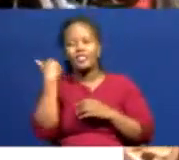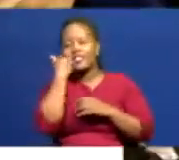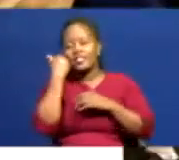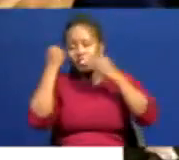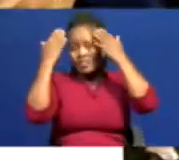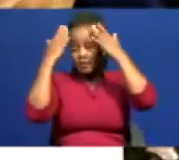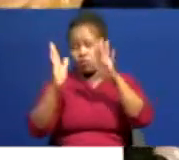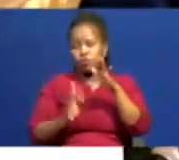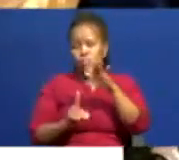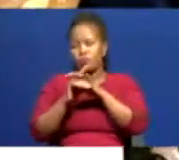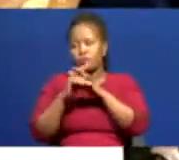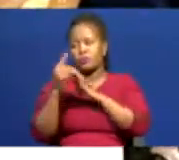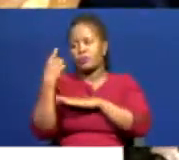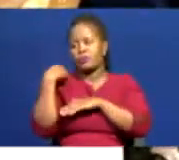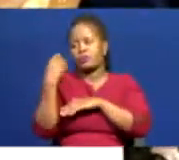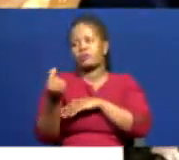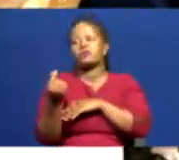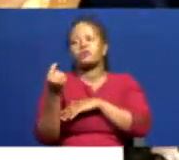hapo jana.